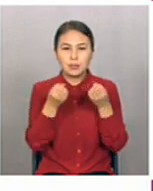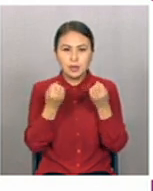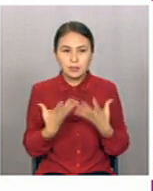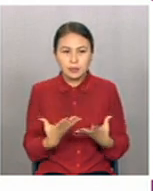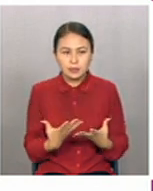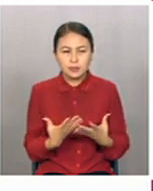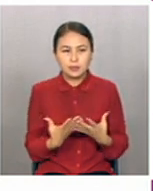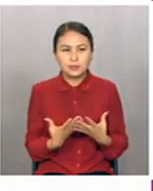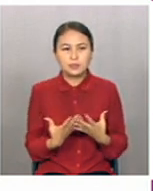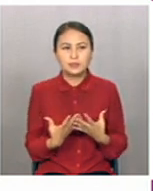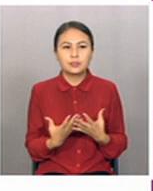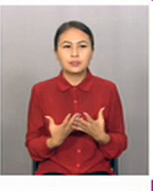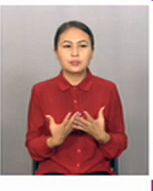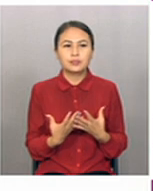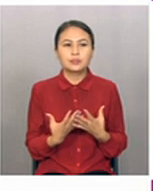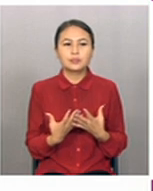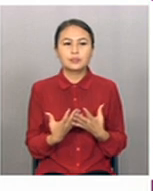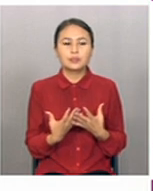Қарапайымдылық жатады екен.